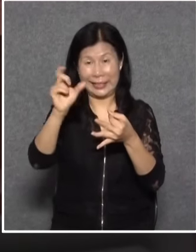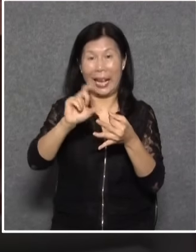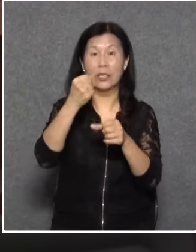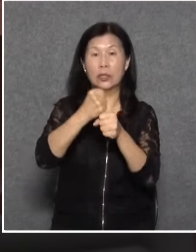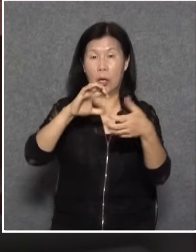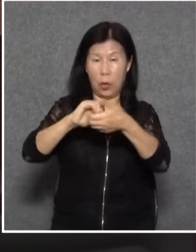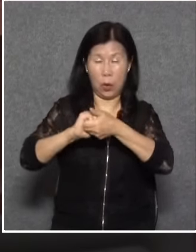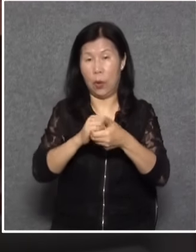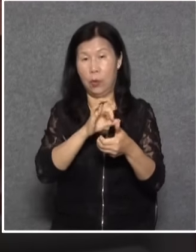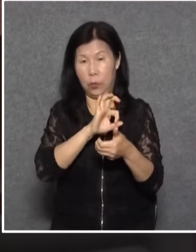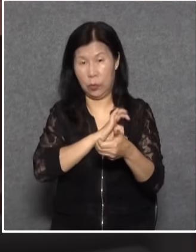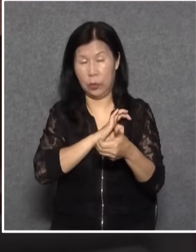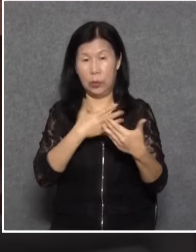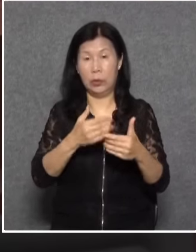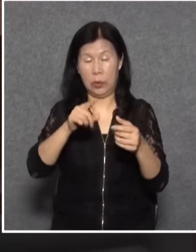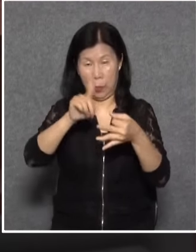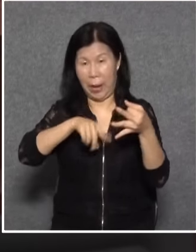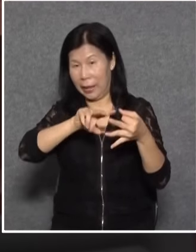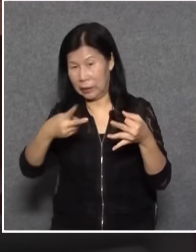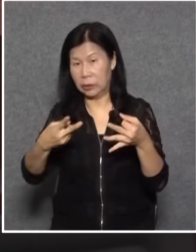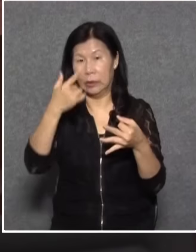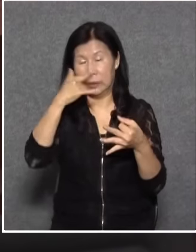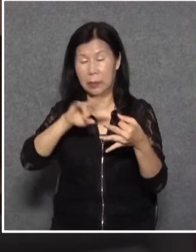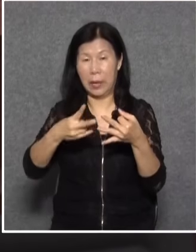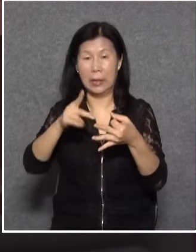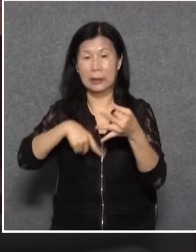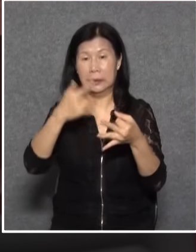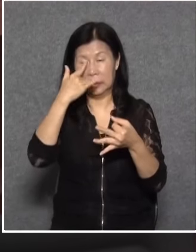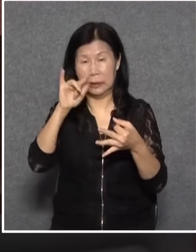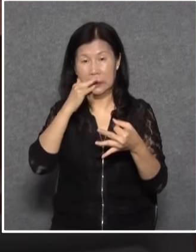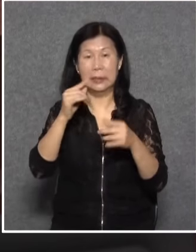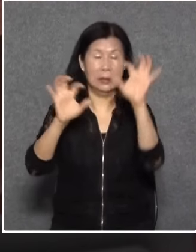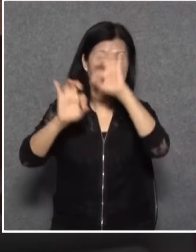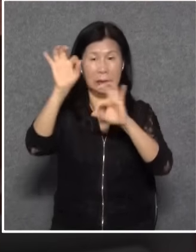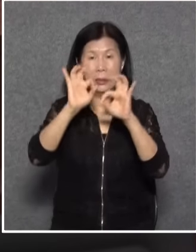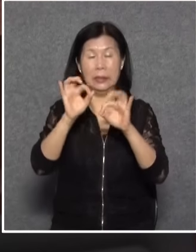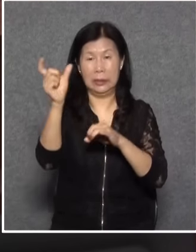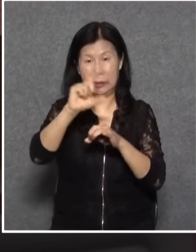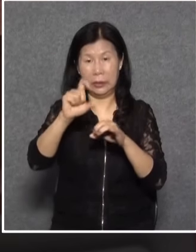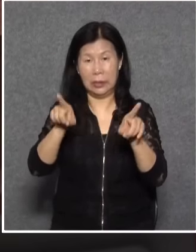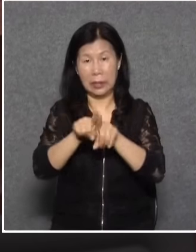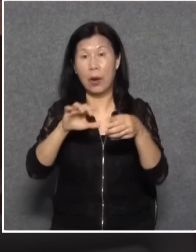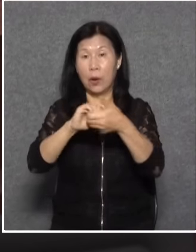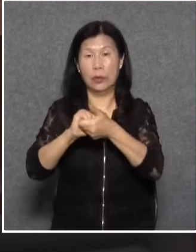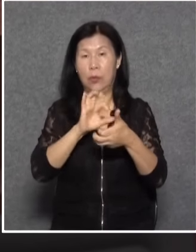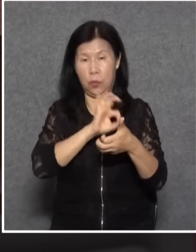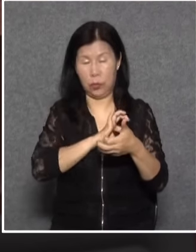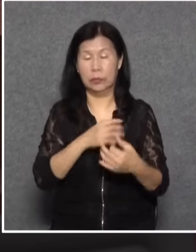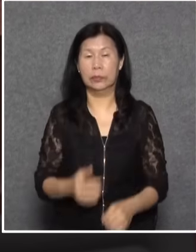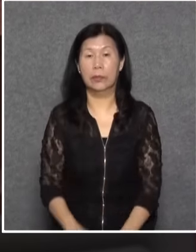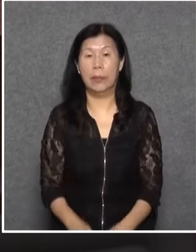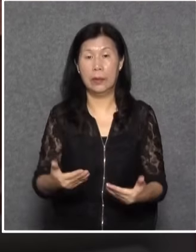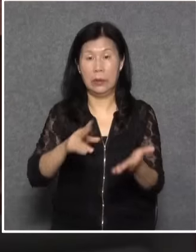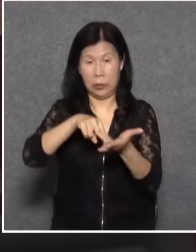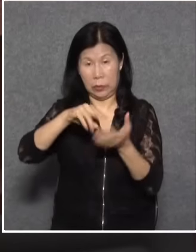會，是已經更改了它的名稱為新星的士從業聯會，因而是對立法